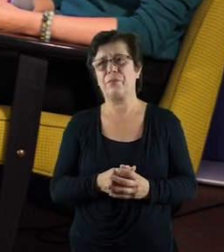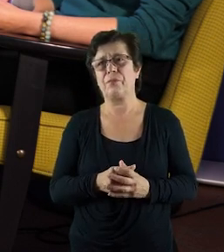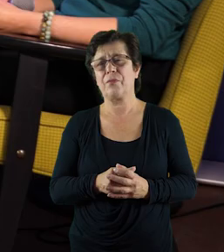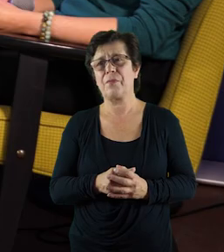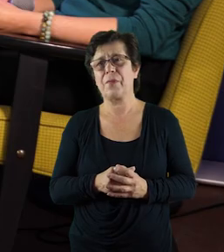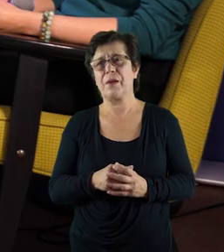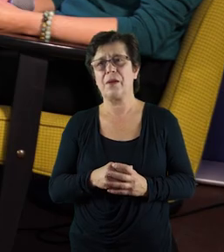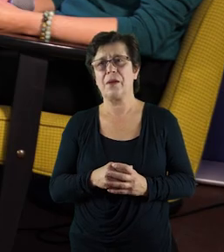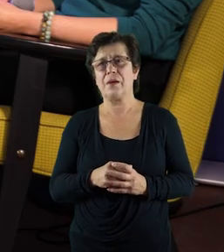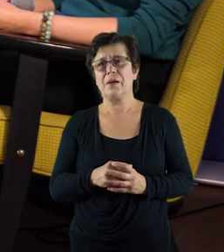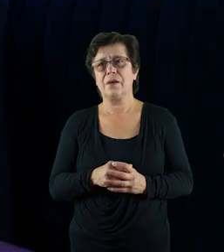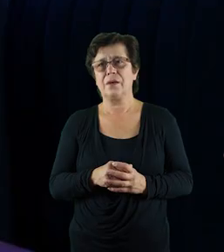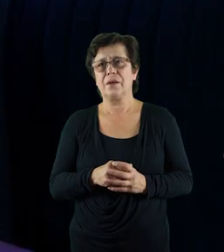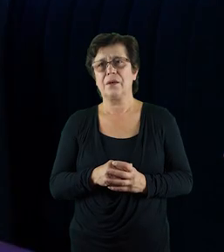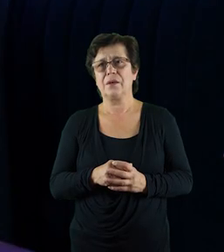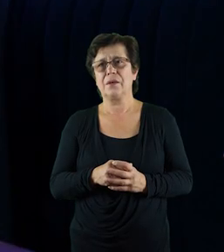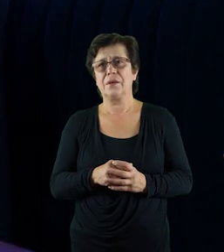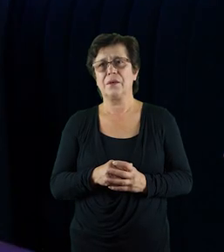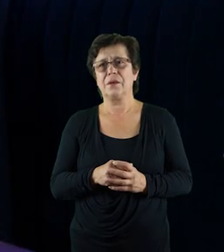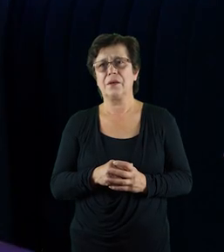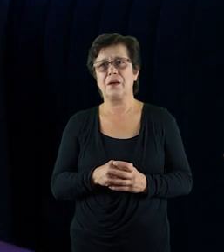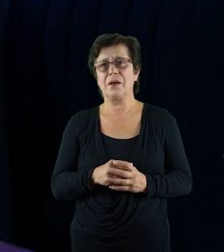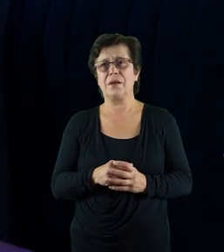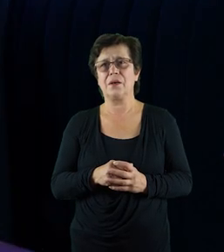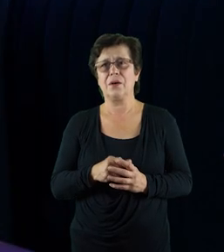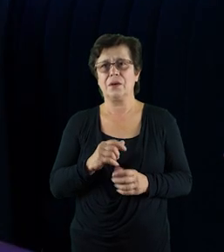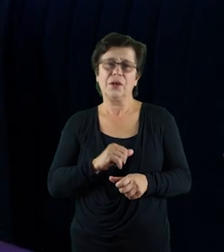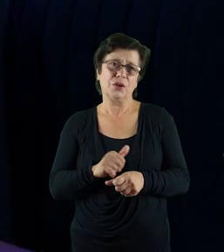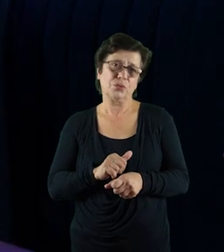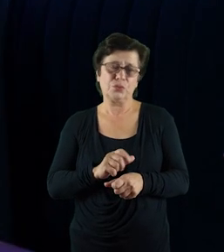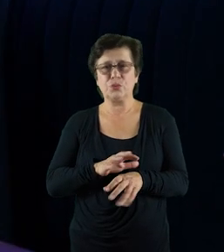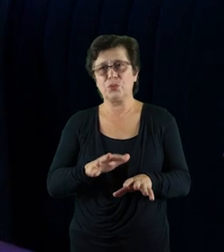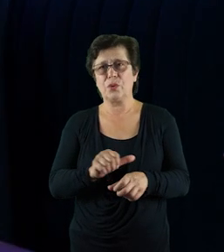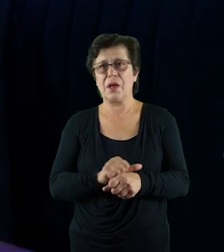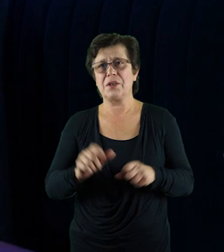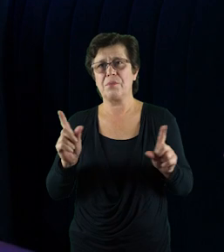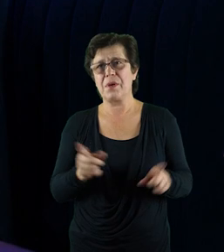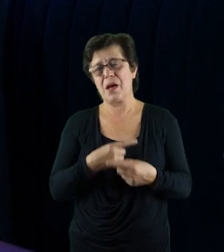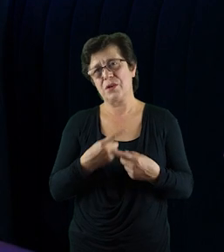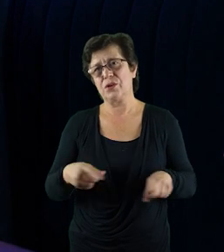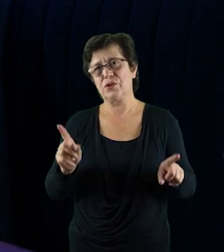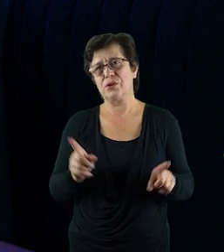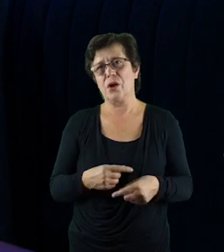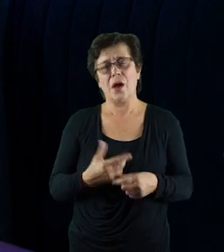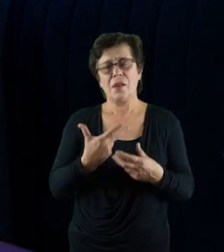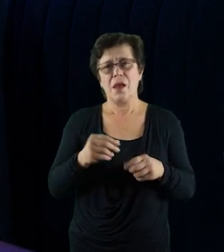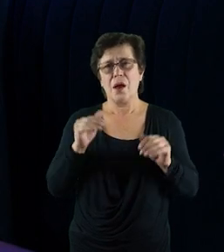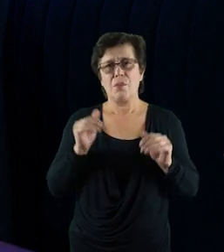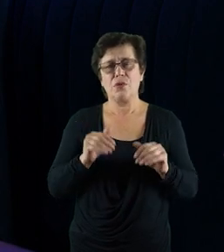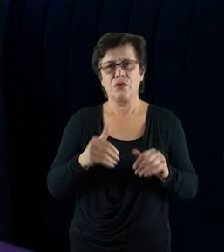di Fiori jest o tym. Pieśni Adriana Zielińskiego są o tym, że nie można być poetą po wojnie.